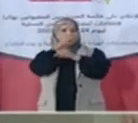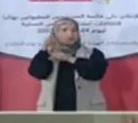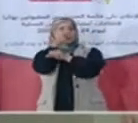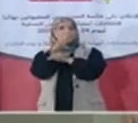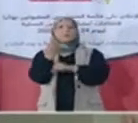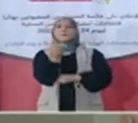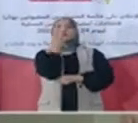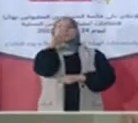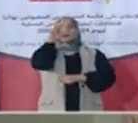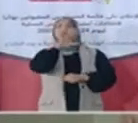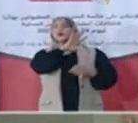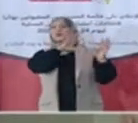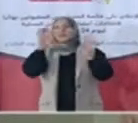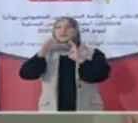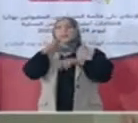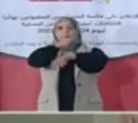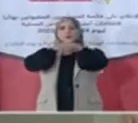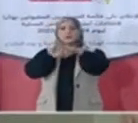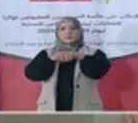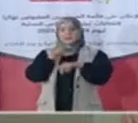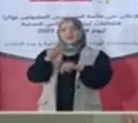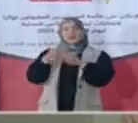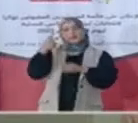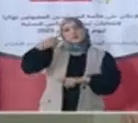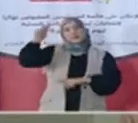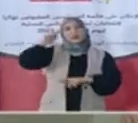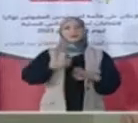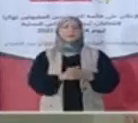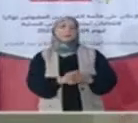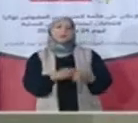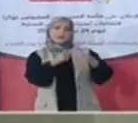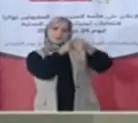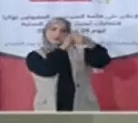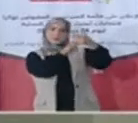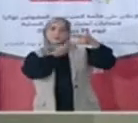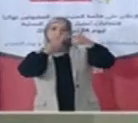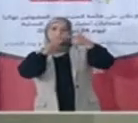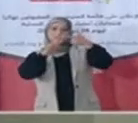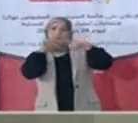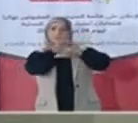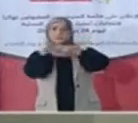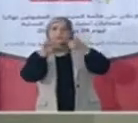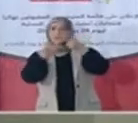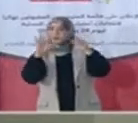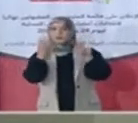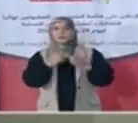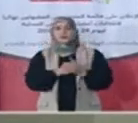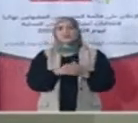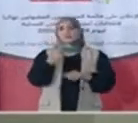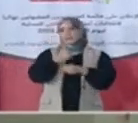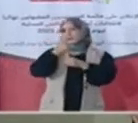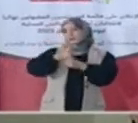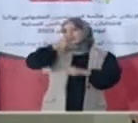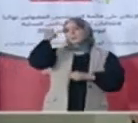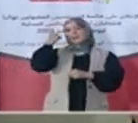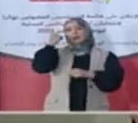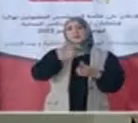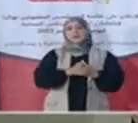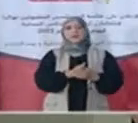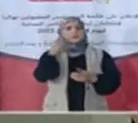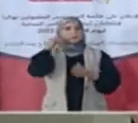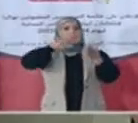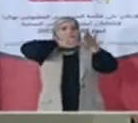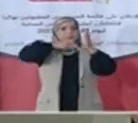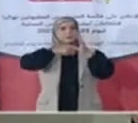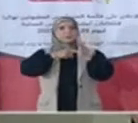معتمدية، أخذا باعتبار هذه الخصوصية. الأمر الثاني المهم اللي نحب نشيروه هو أنه البارح تم المصادقة